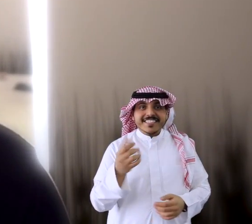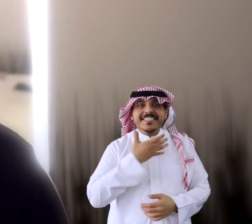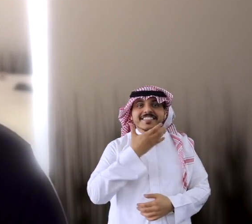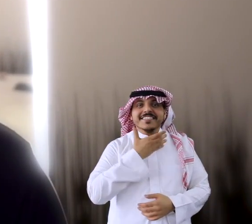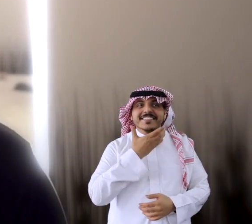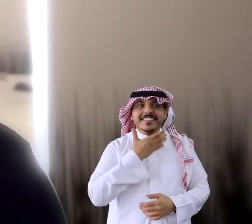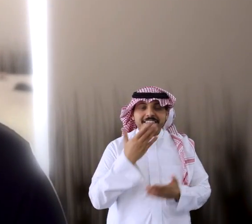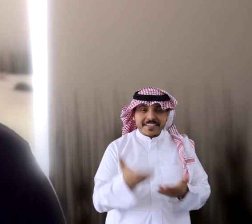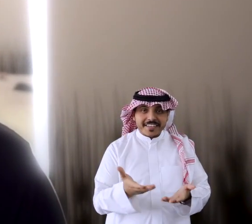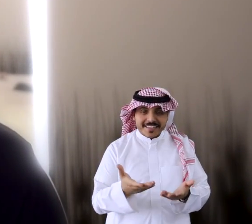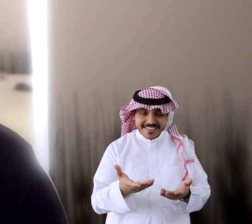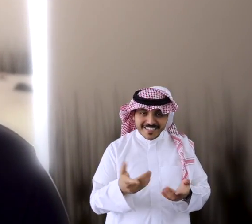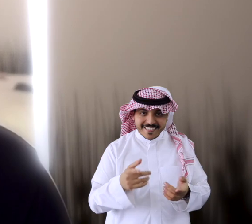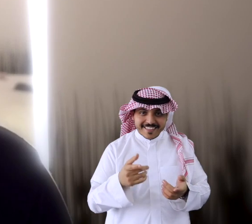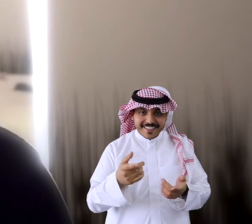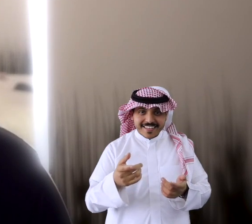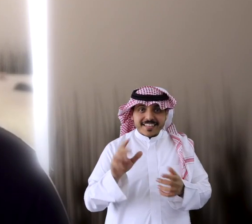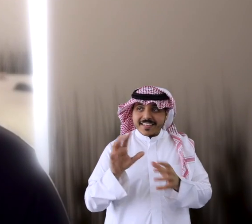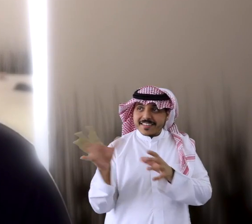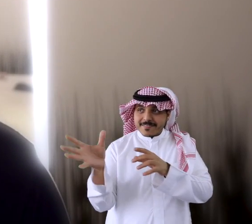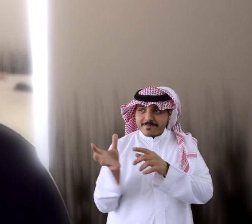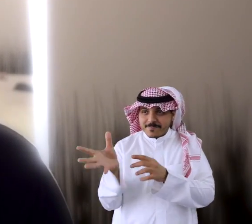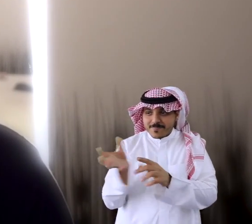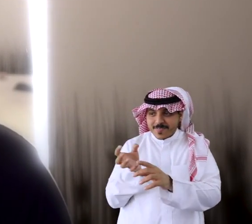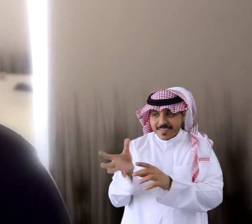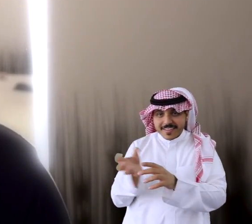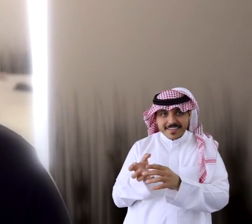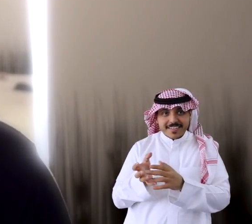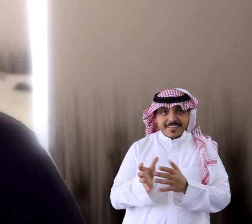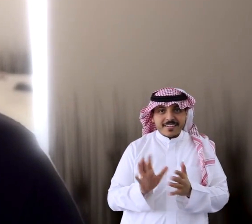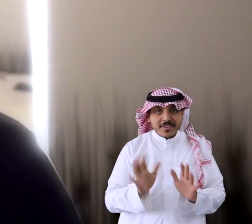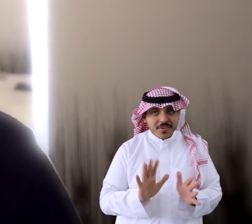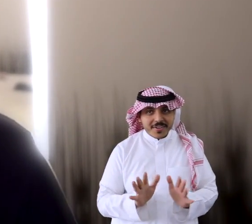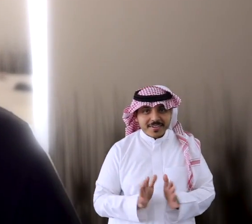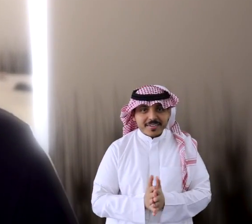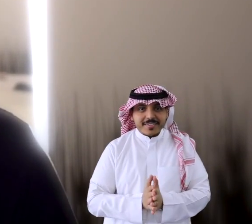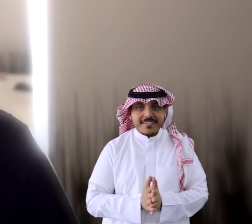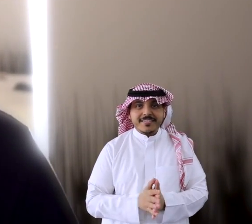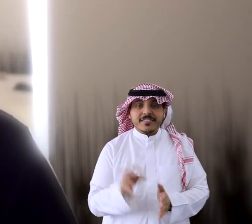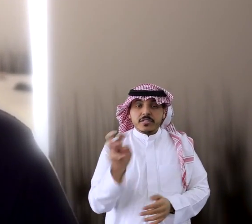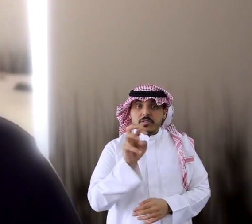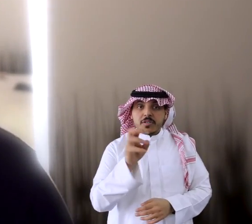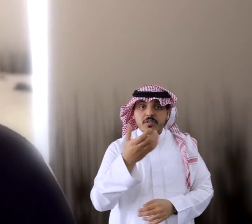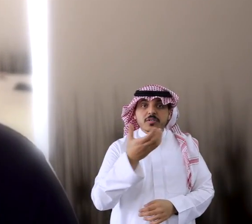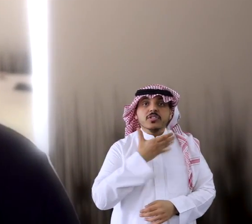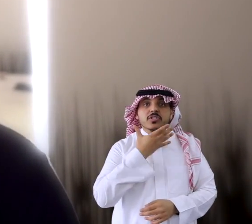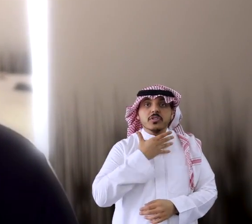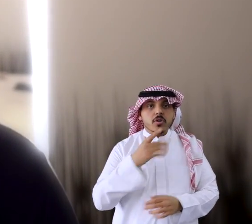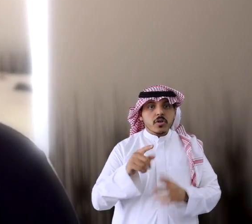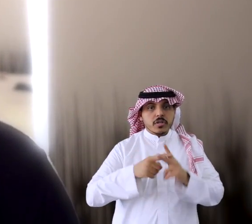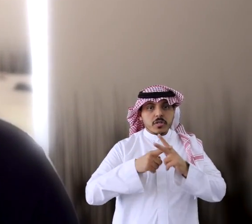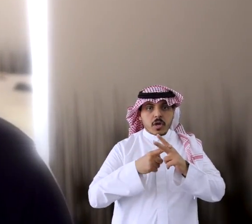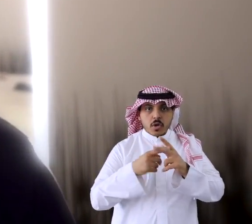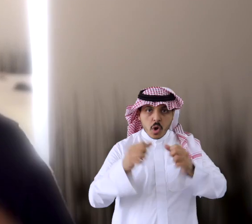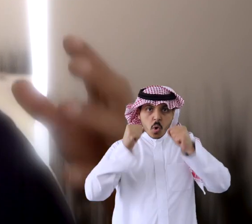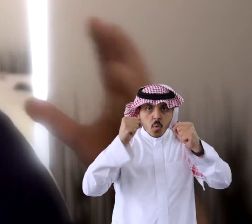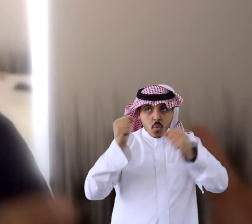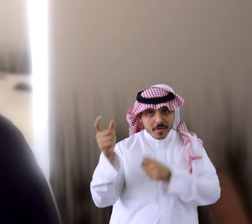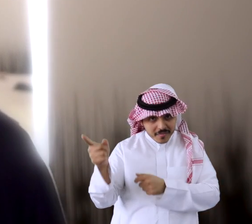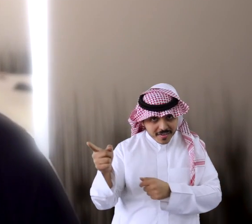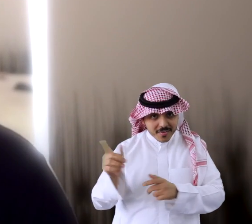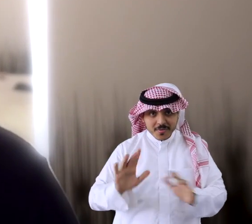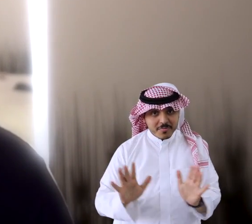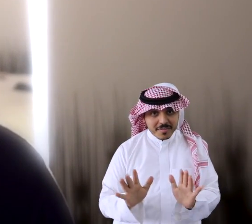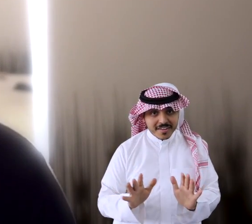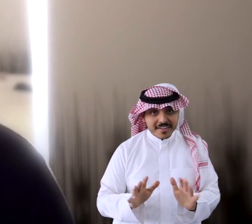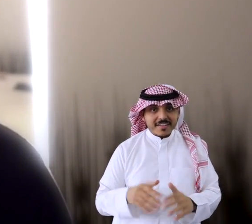بالفعل هتلاقوا شركات أكثر تقلد الشركات الصينية في التقنيات حقتهم؟ هل فعليا الصينيين صاروا أقوياء في التقنية ولا لا؟ الحين ننتقل